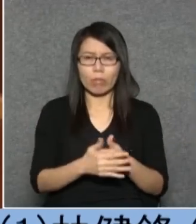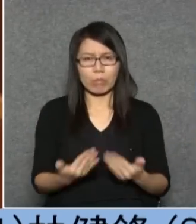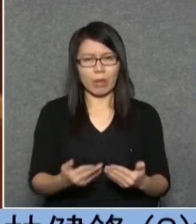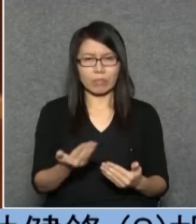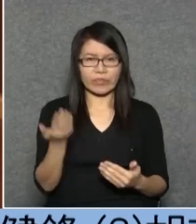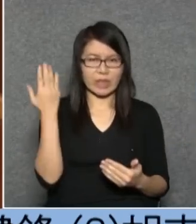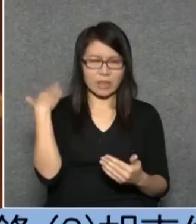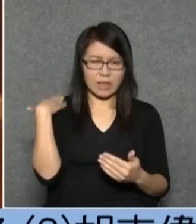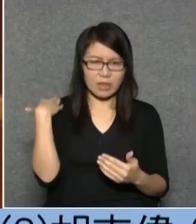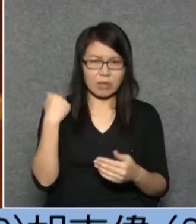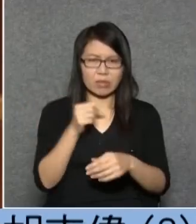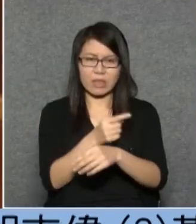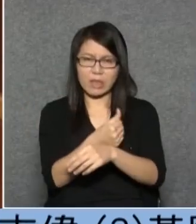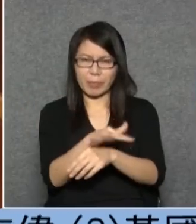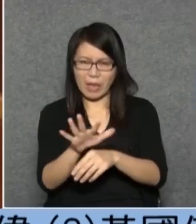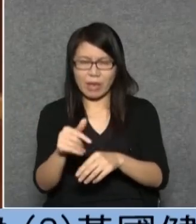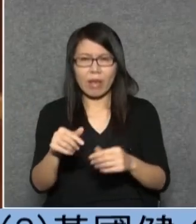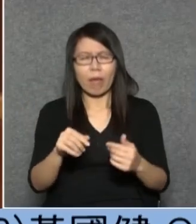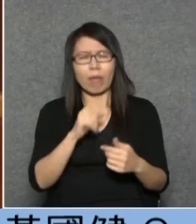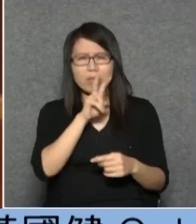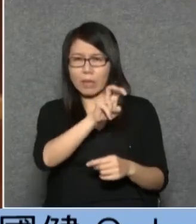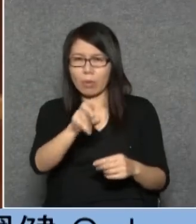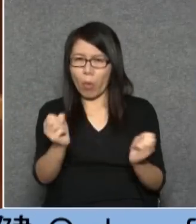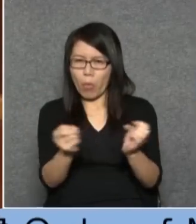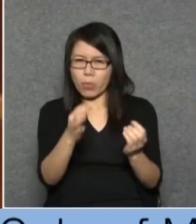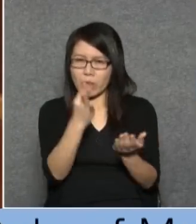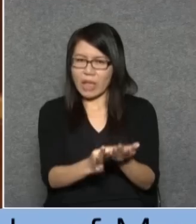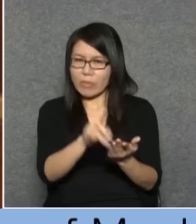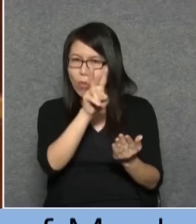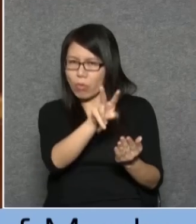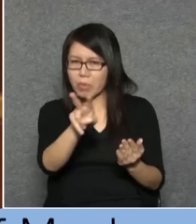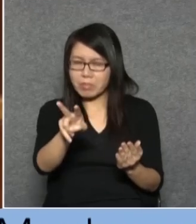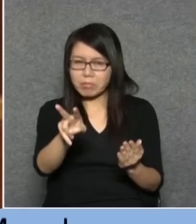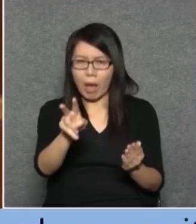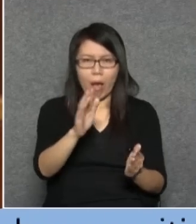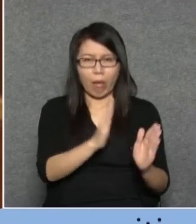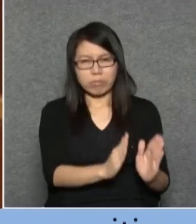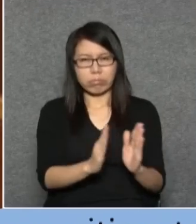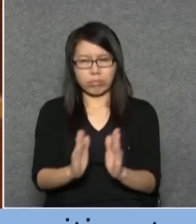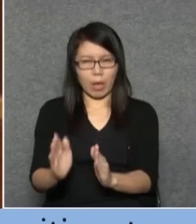那十幾分鐘看到的，就是這個議事廳裡面的我們的秩序問題。